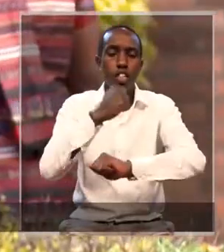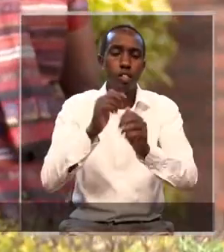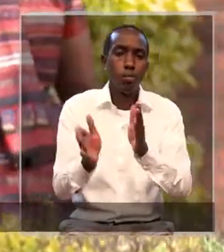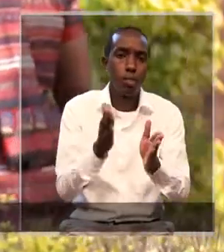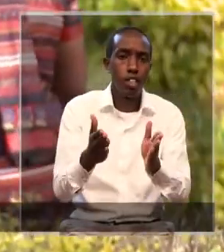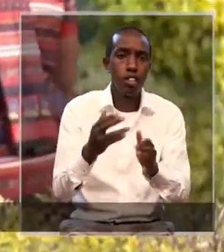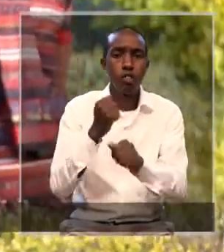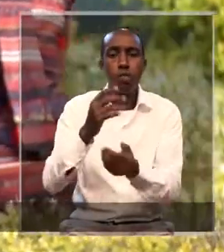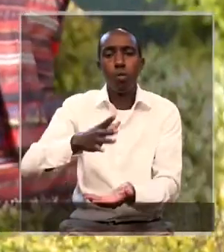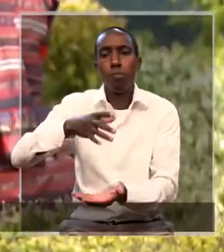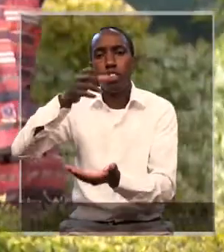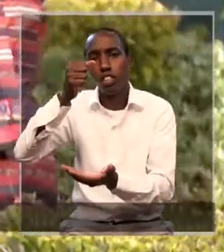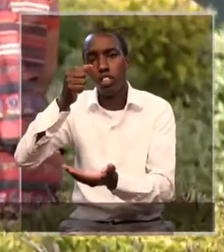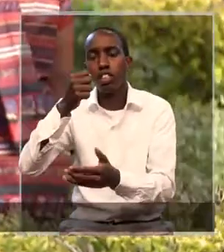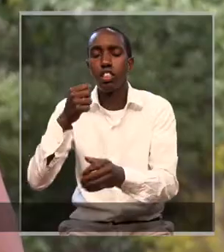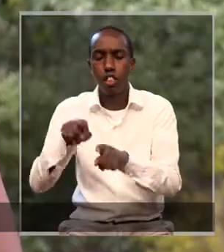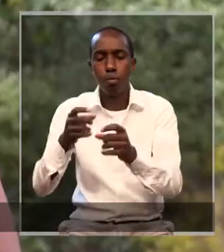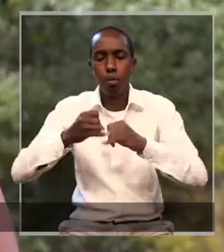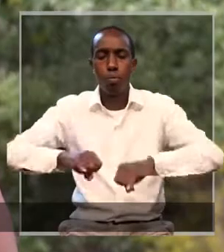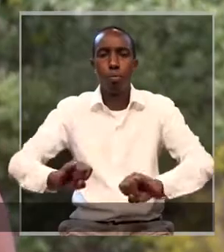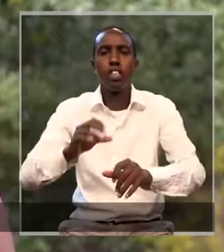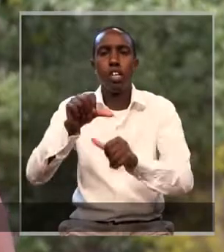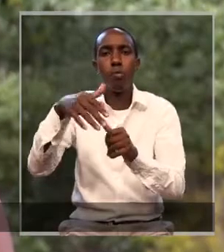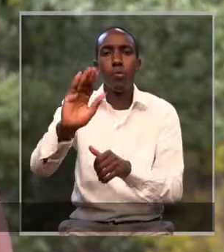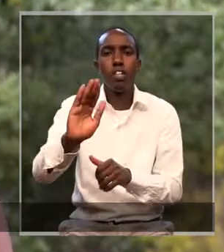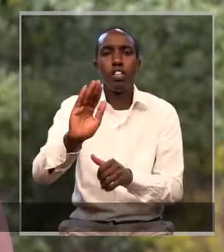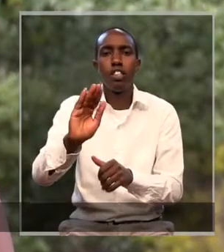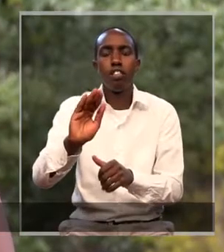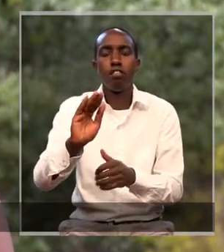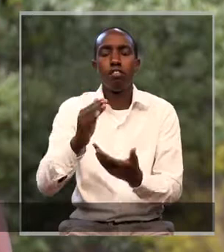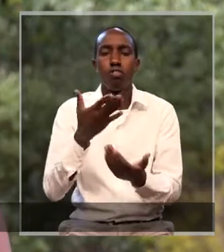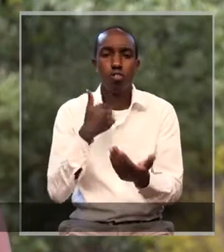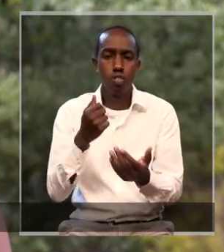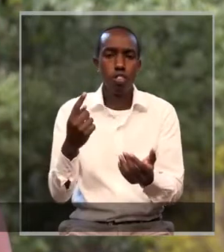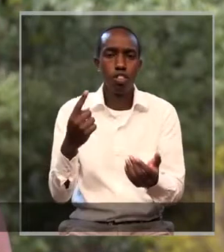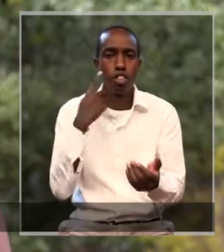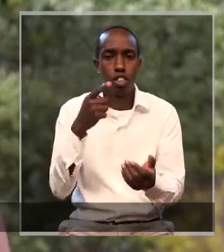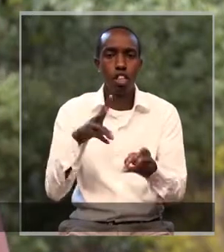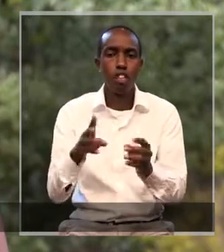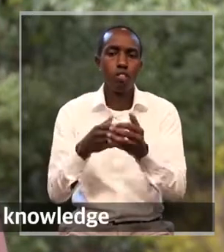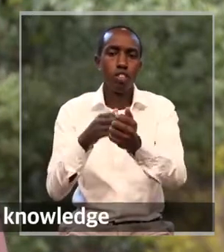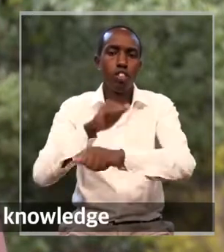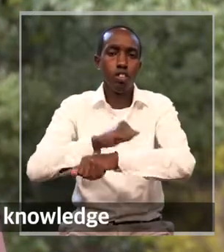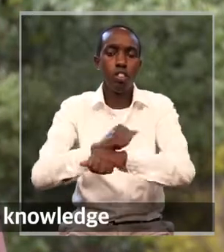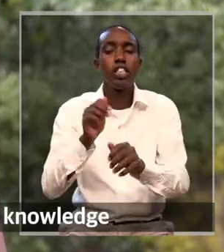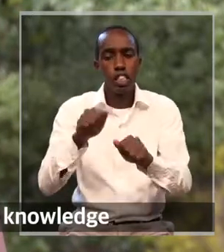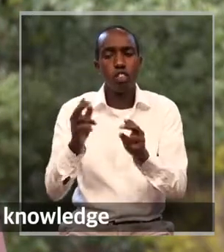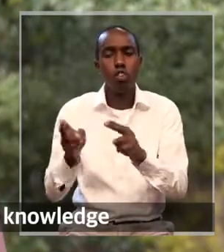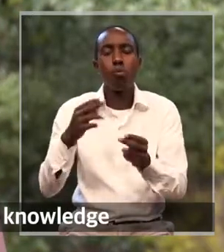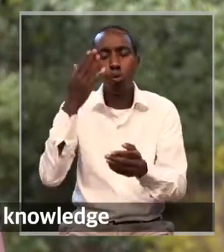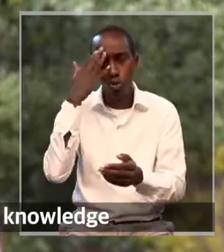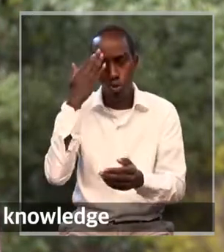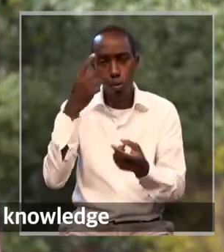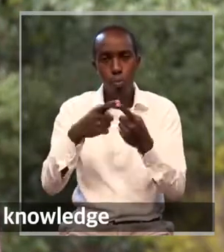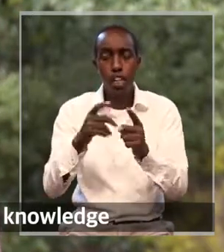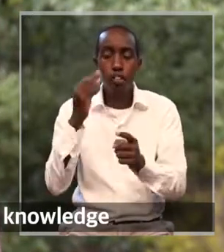plan gukora budget na implementation yayo kugira ngo tubone uko tuyobora neza ibigo nubwo twari dusanzwe tubizi